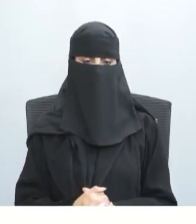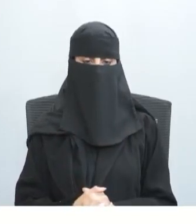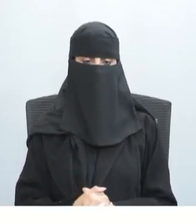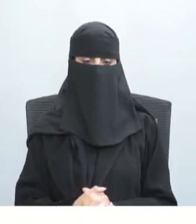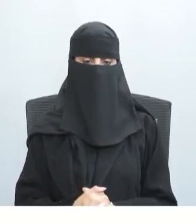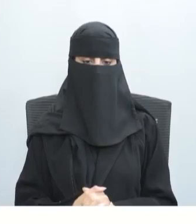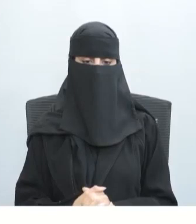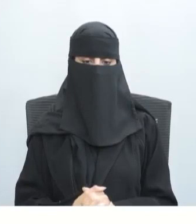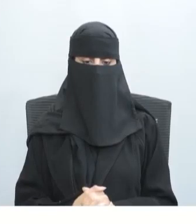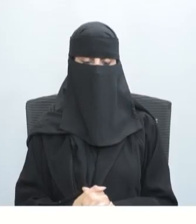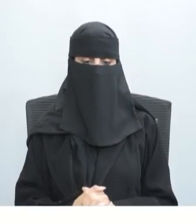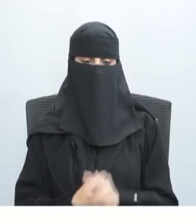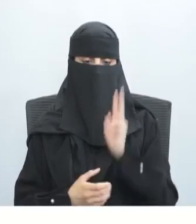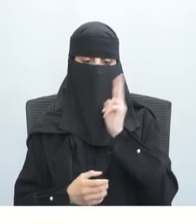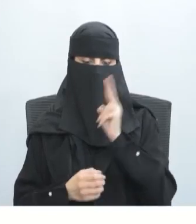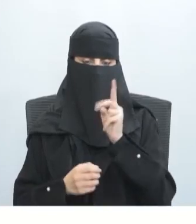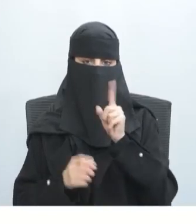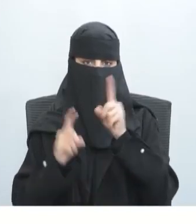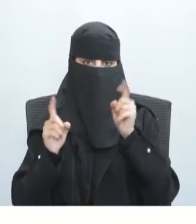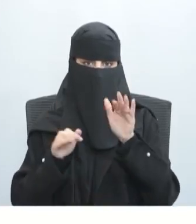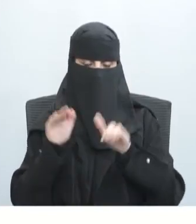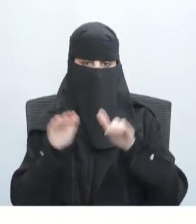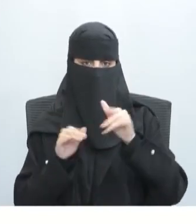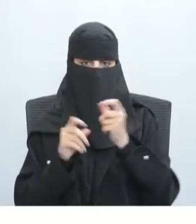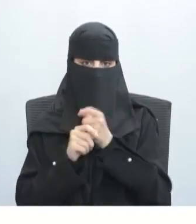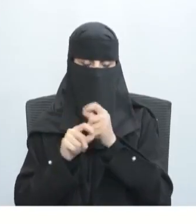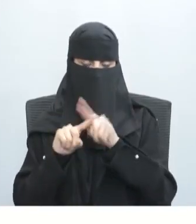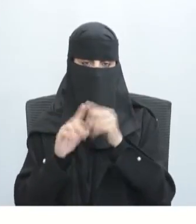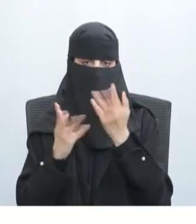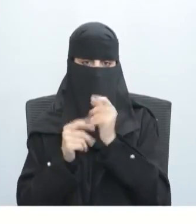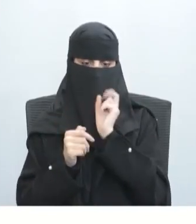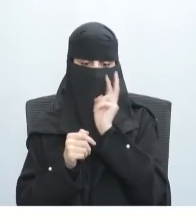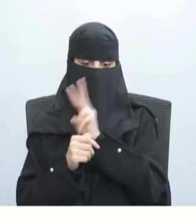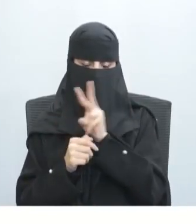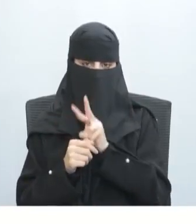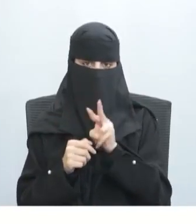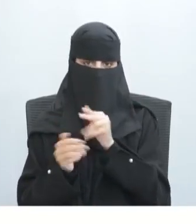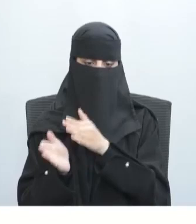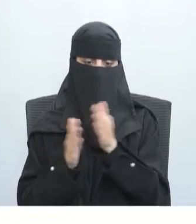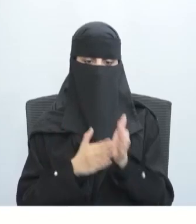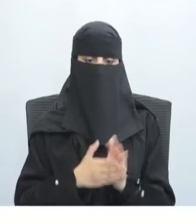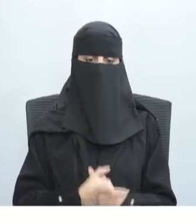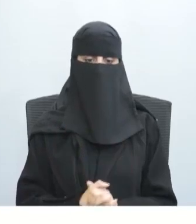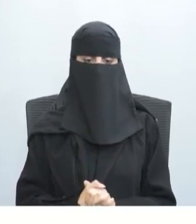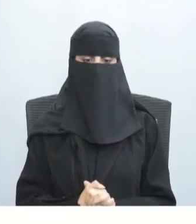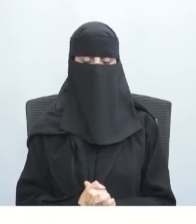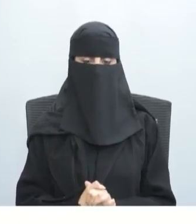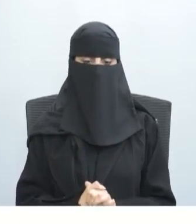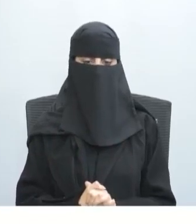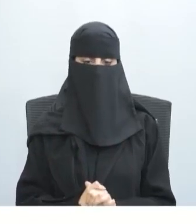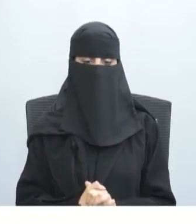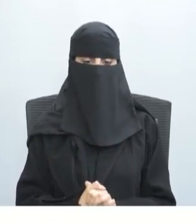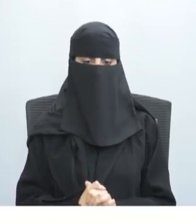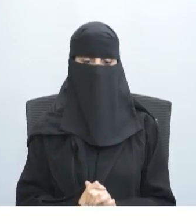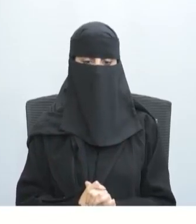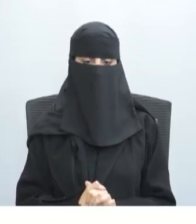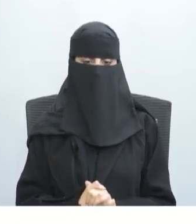الاستثمار لدينا هذا او هذه الصيغه لايجاد القيمه المستقبليه لمبلغ واحد